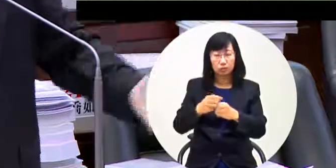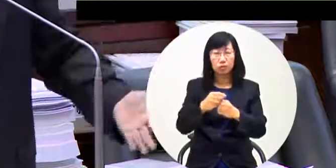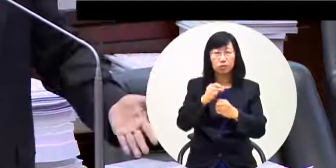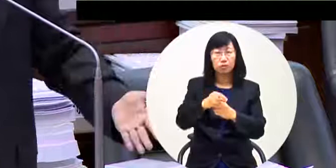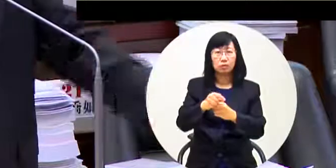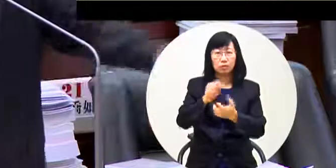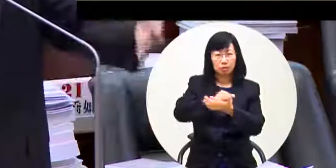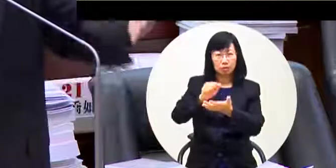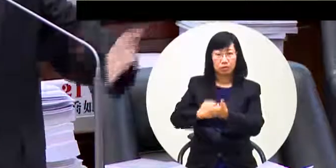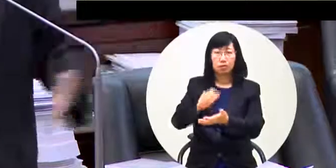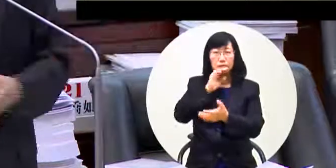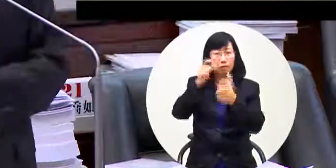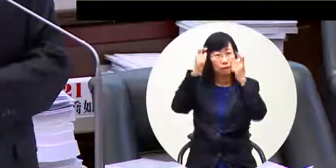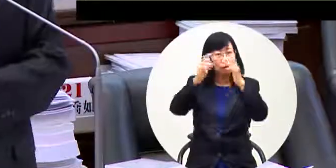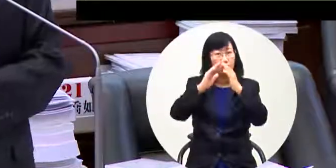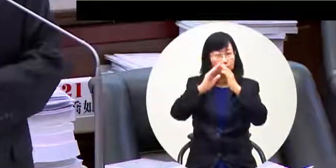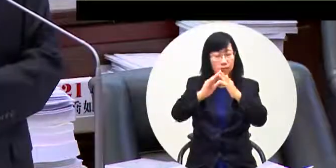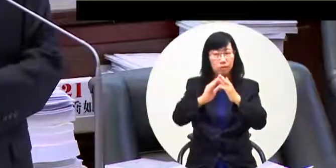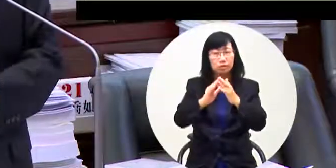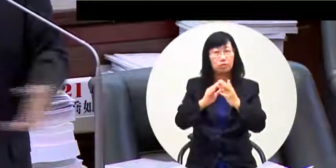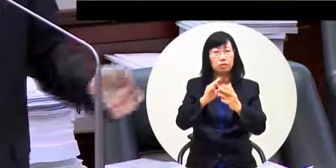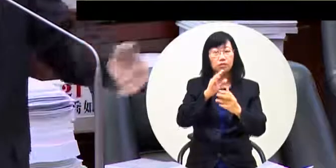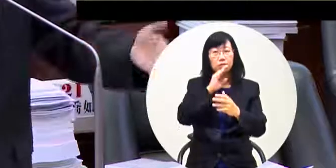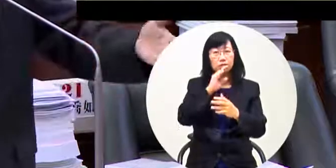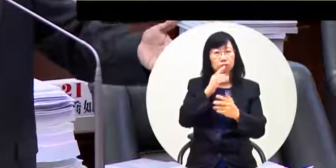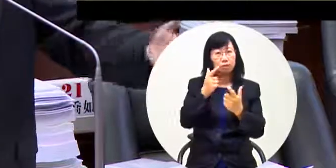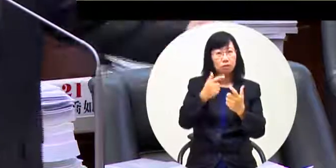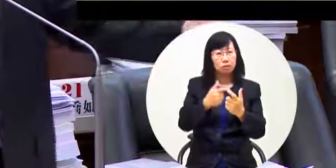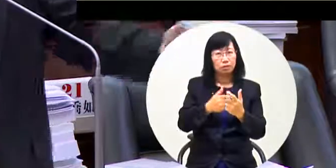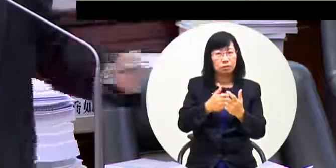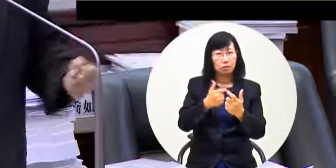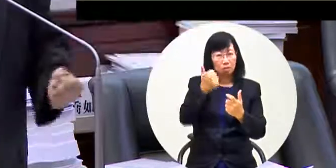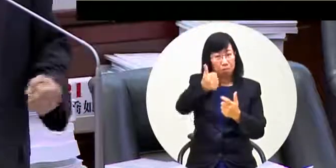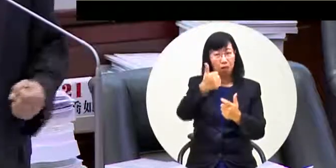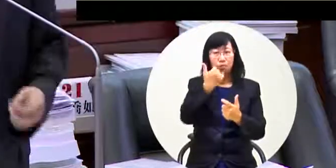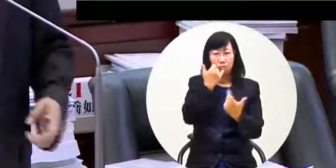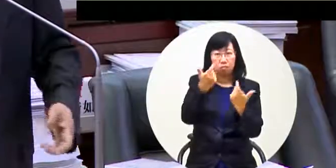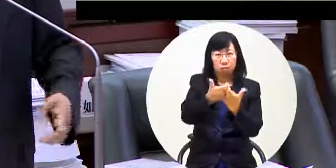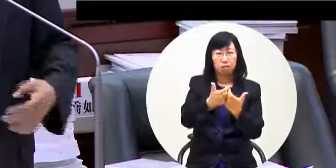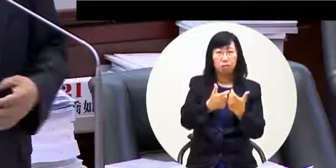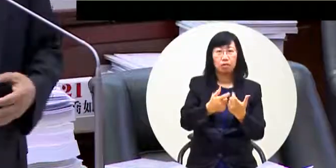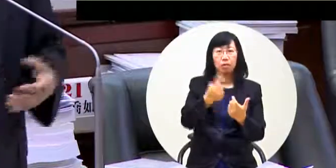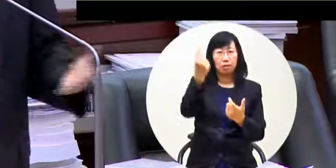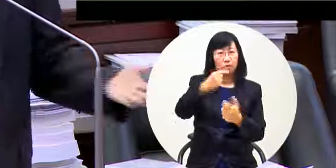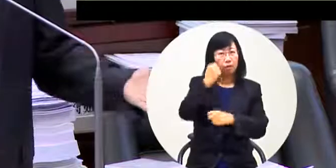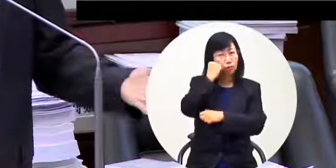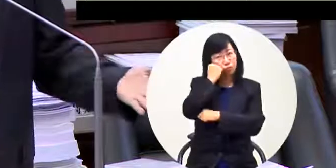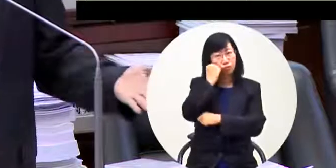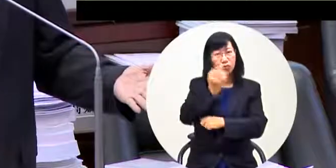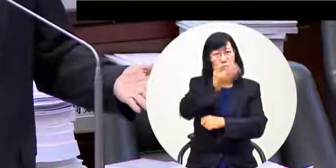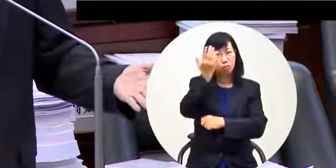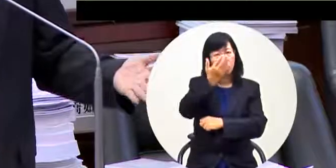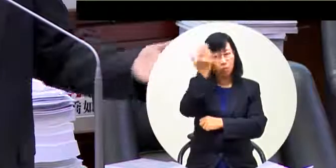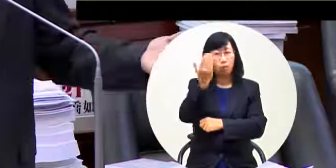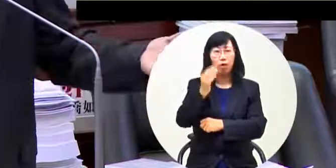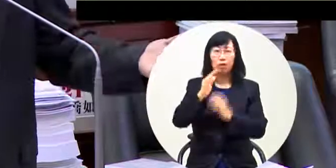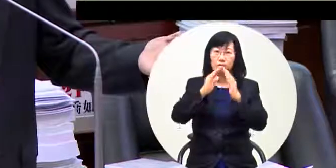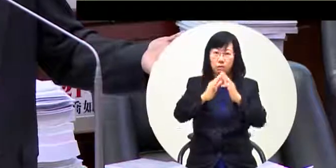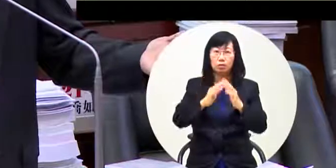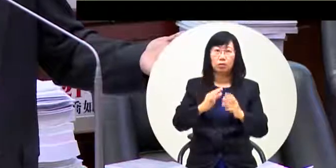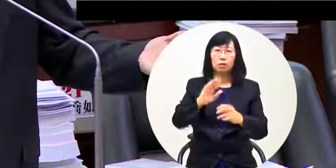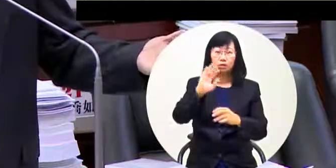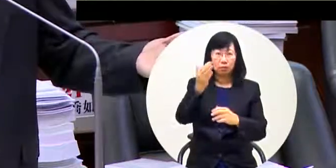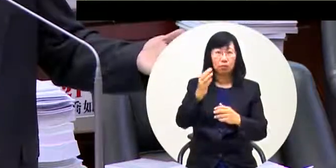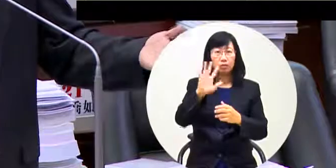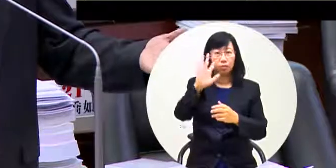居住的城市呢，来这佚佗的城市。咱干嘛这真歹，空气歹，水质阁无好，人来这阁真爽快。背包客